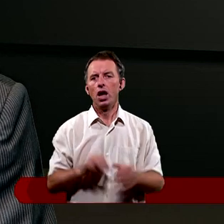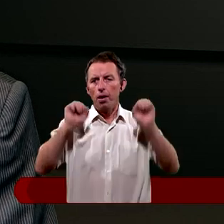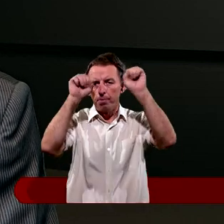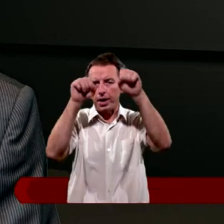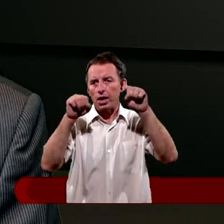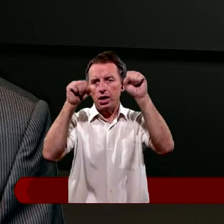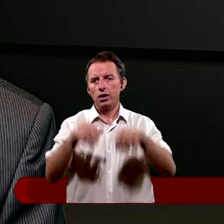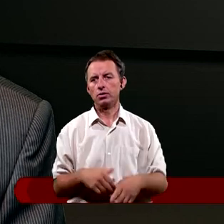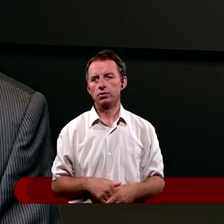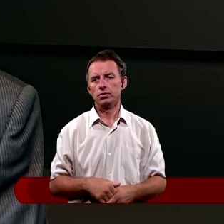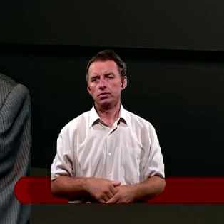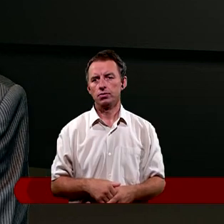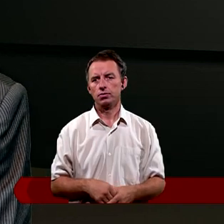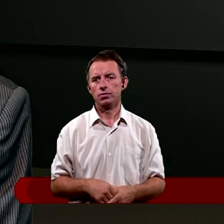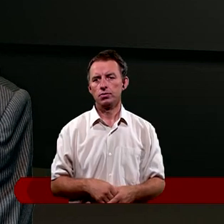baranka,